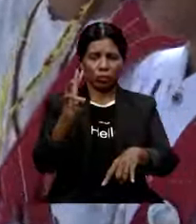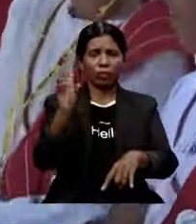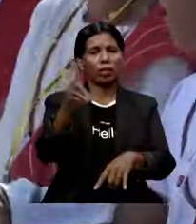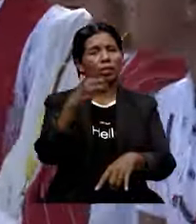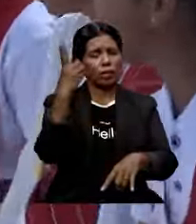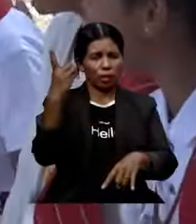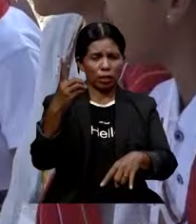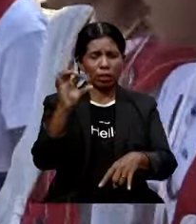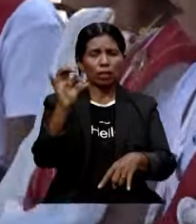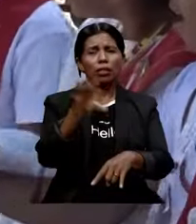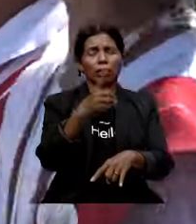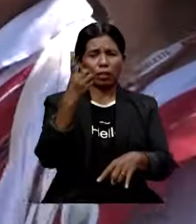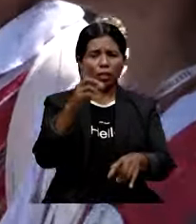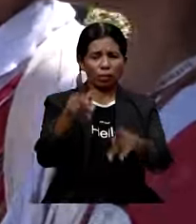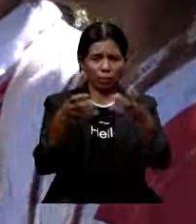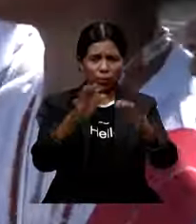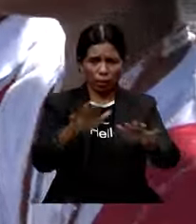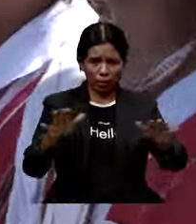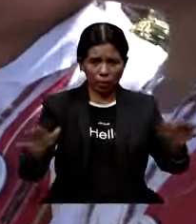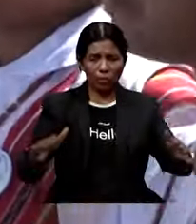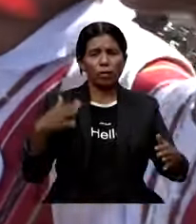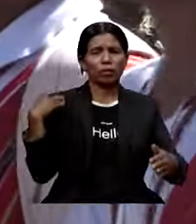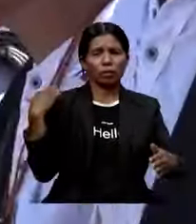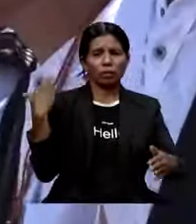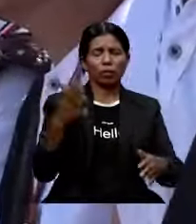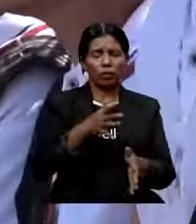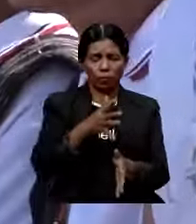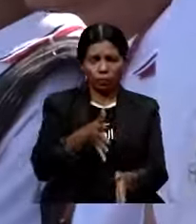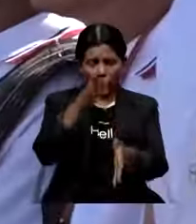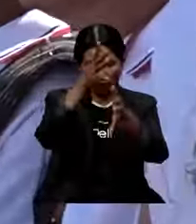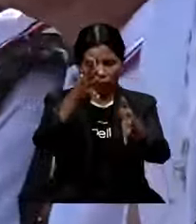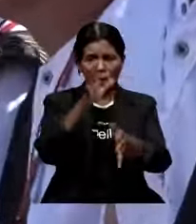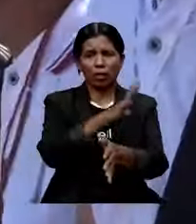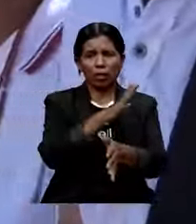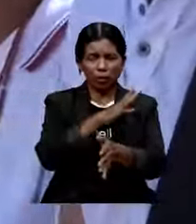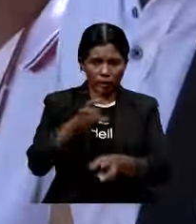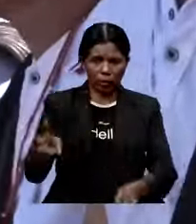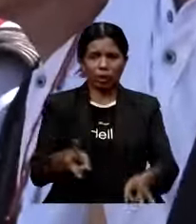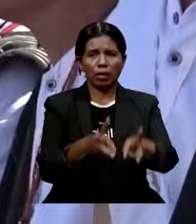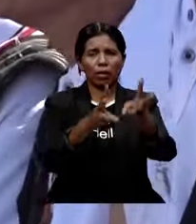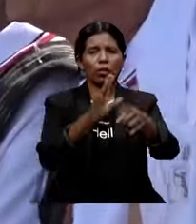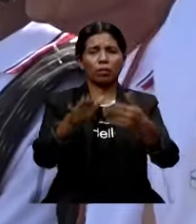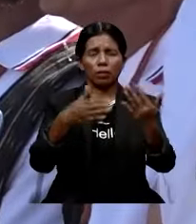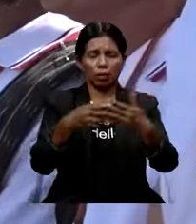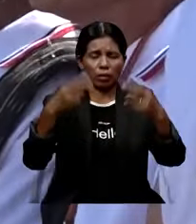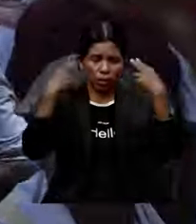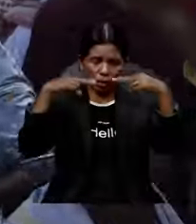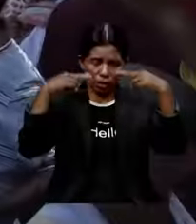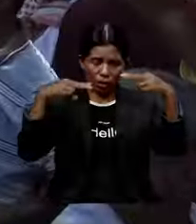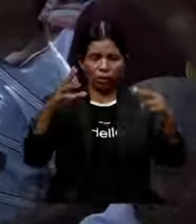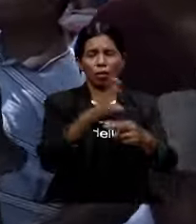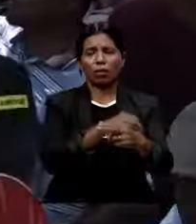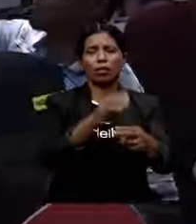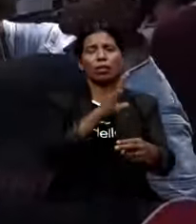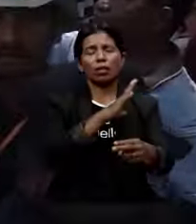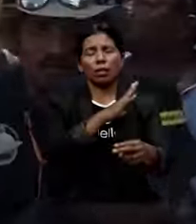rihun barihun kompostu husi labarikik zoven ferik no katuas hen ona ia dalan protokol sira hananu hok solok hodi hen